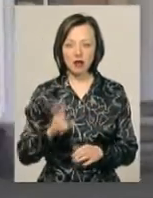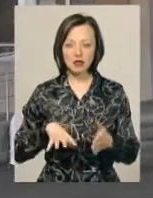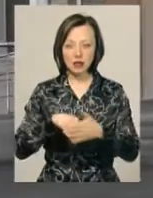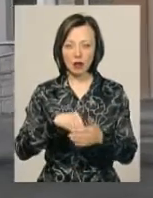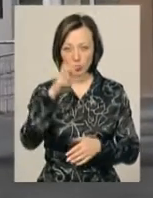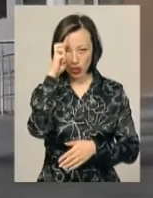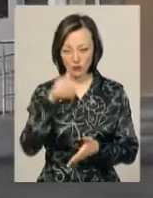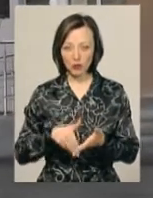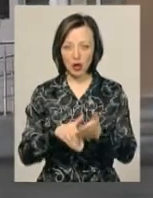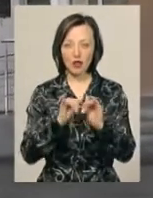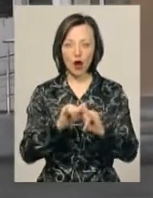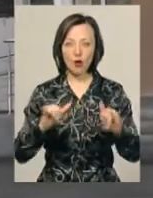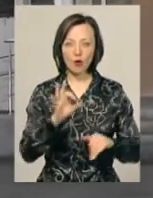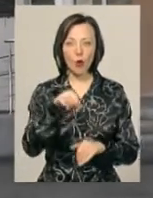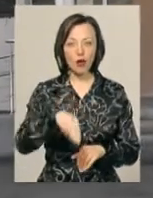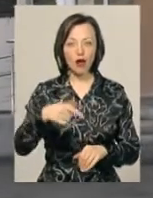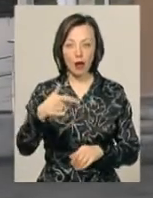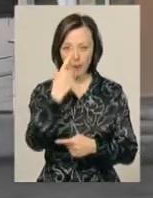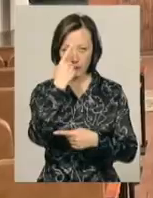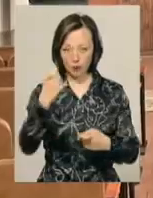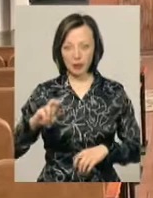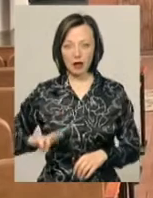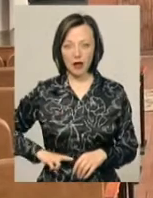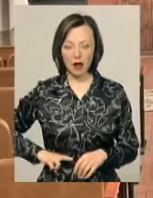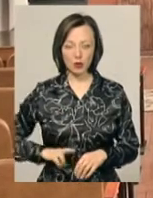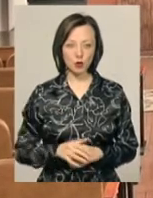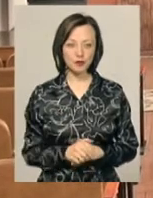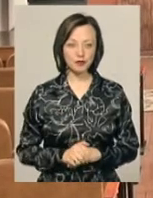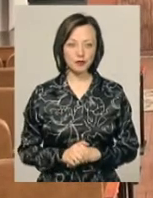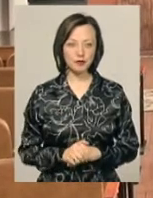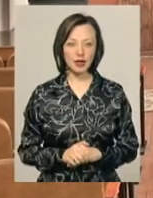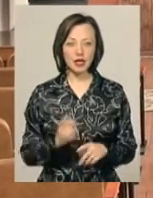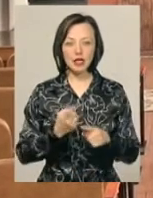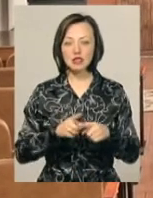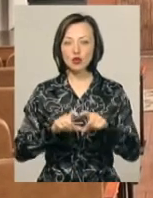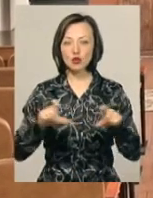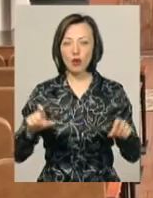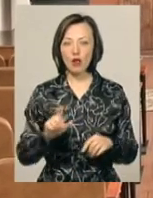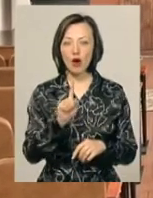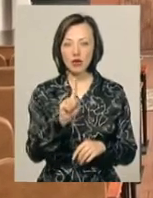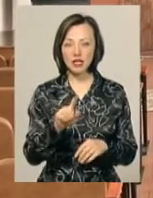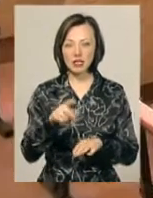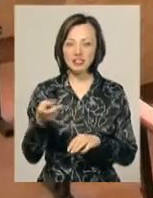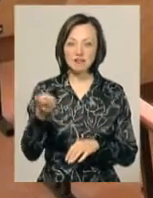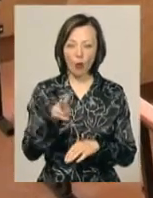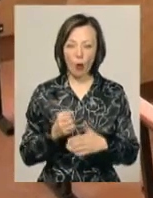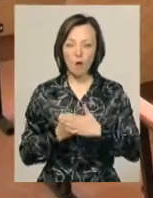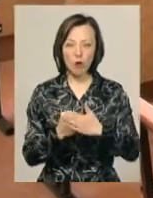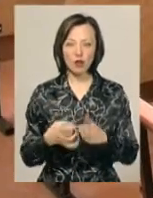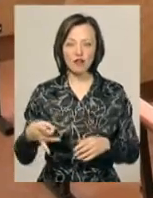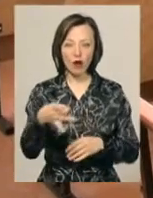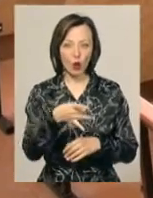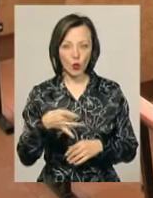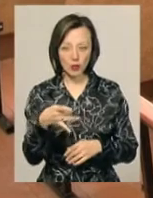розвиток об'єднаної територіальної громади. Про це повідомив його директор Олександр Ткачук. Ця школа – одна з двох опорних у районі. За словами